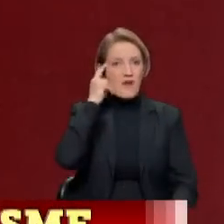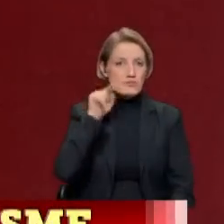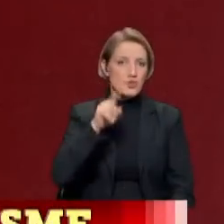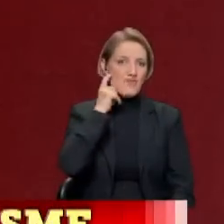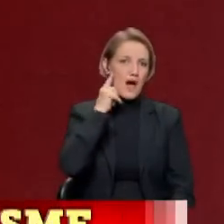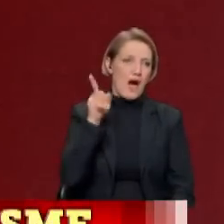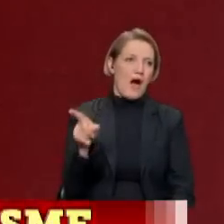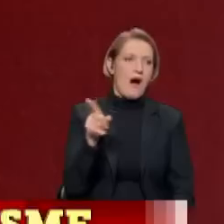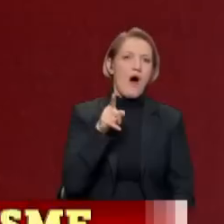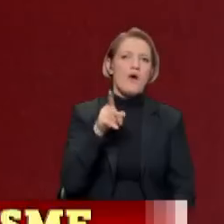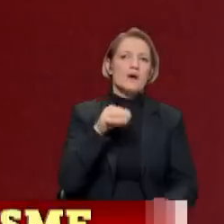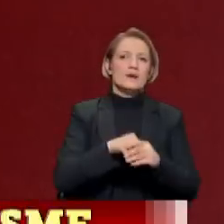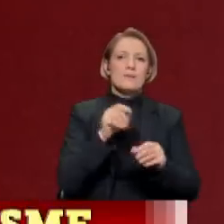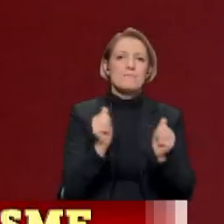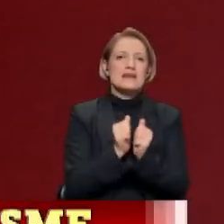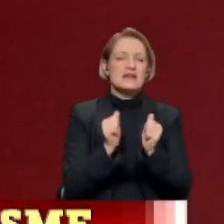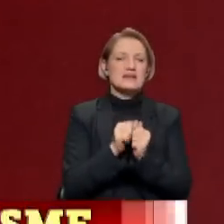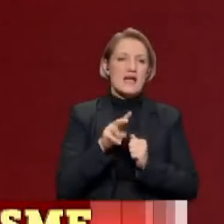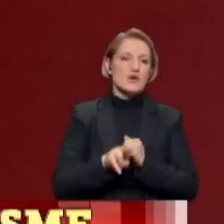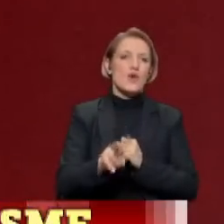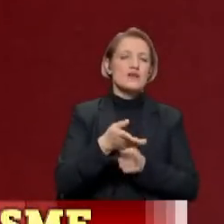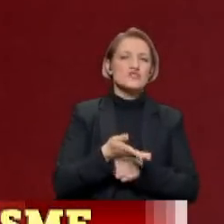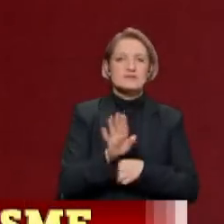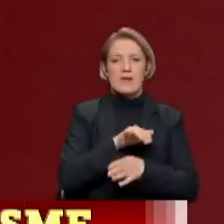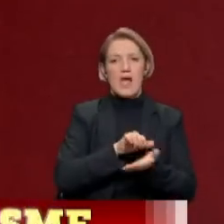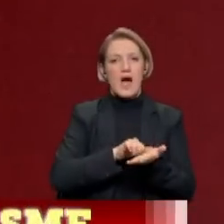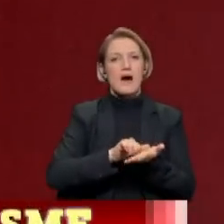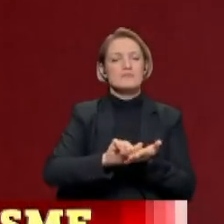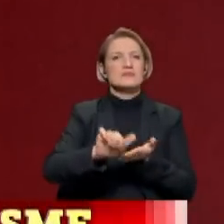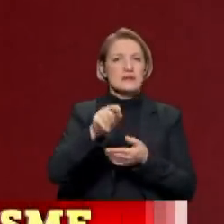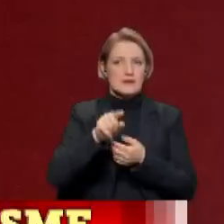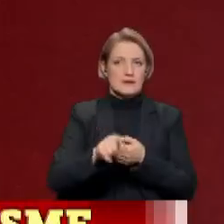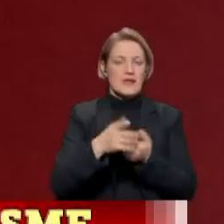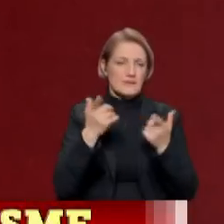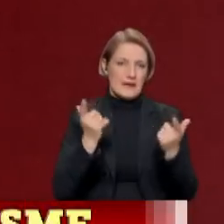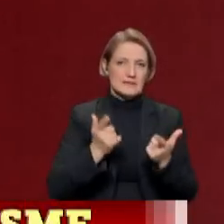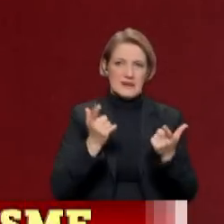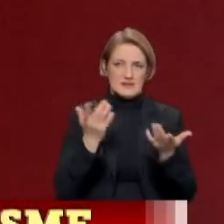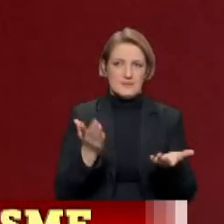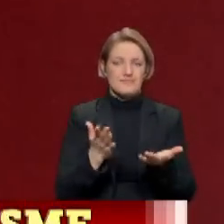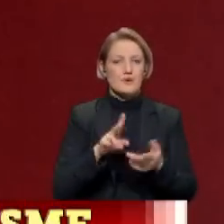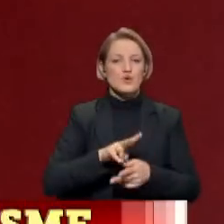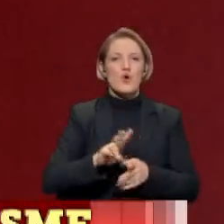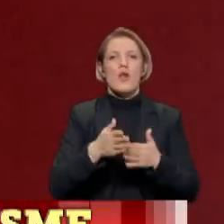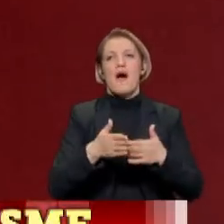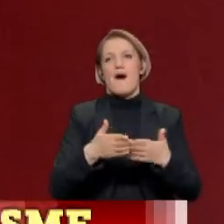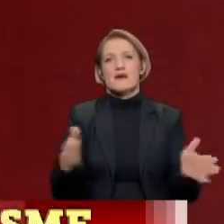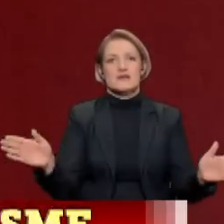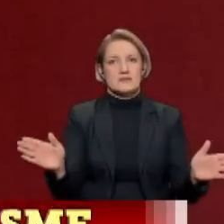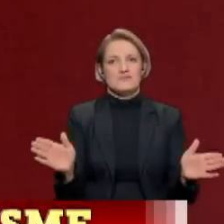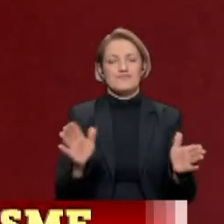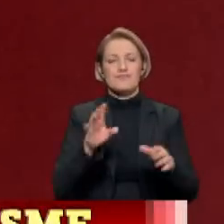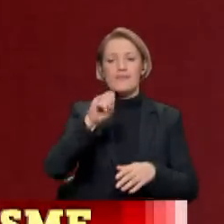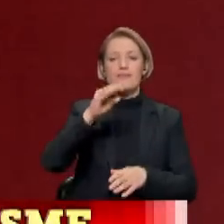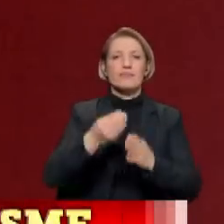işte. Onun için de birlikte yola çıktıklarının tamamıyla, tamamıyla neredeyse yolu ayırmıştır. AK Parti